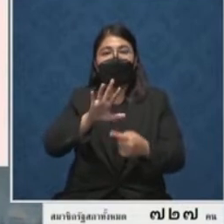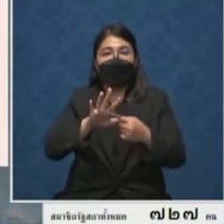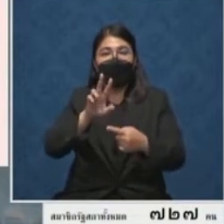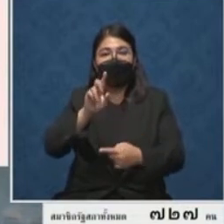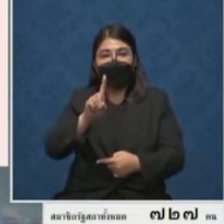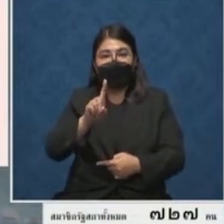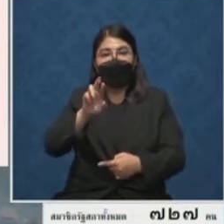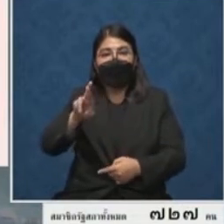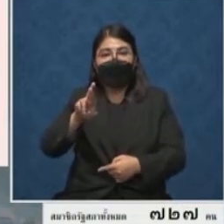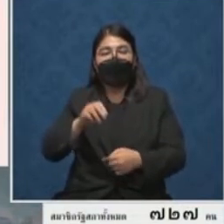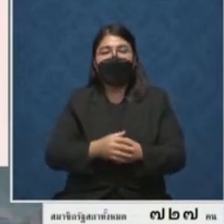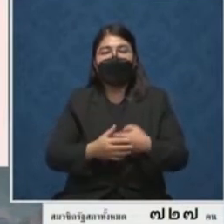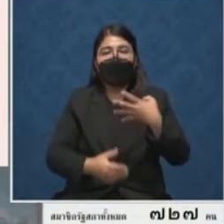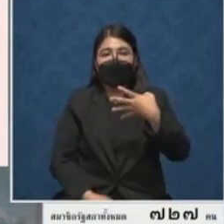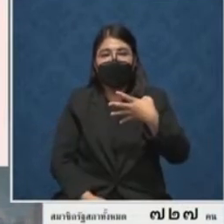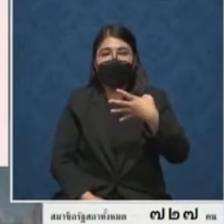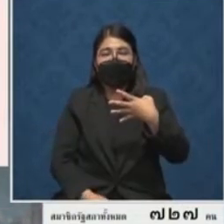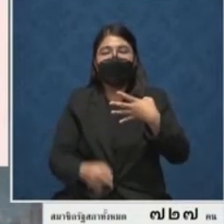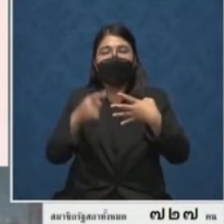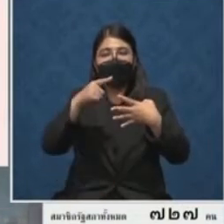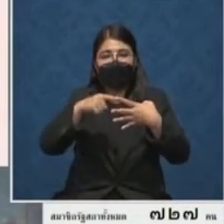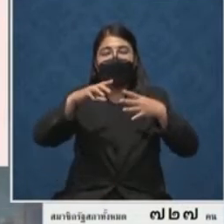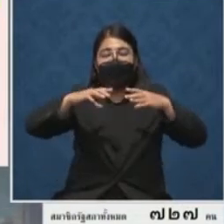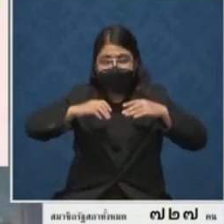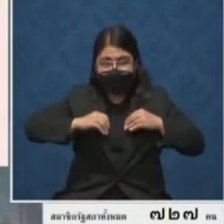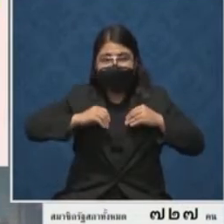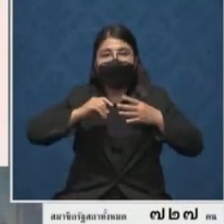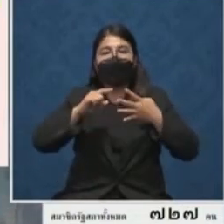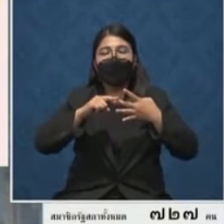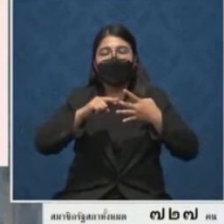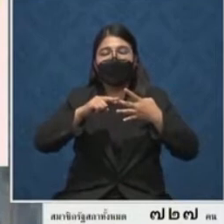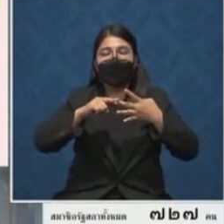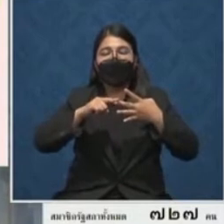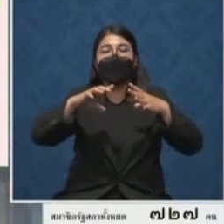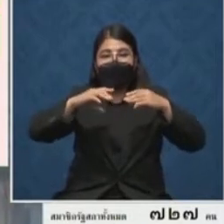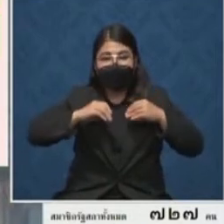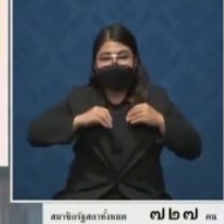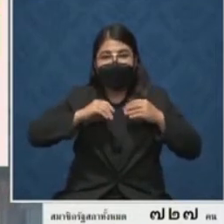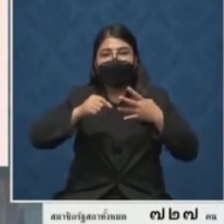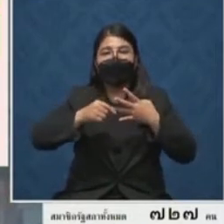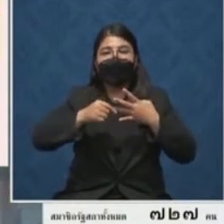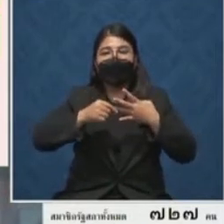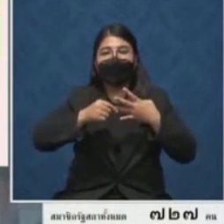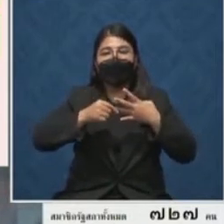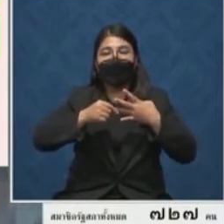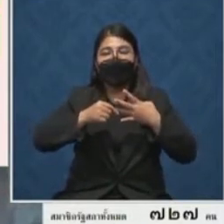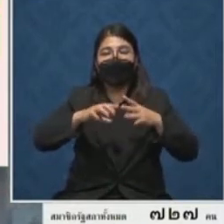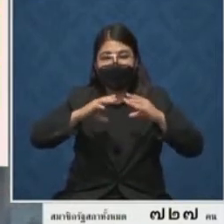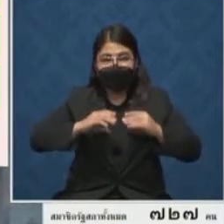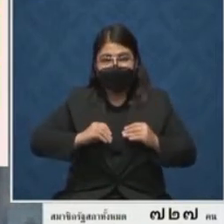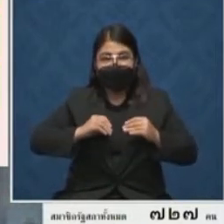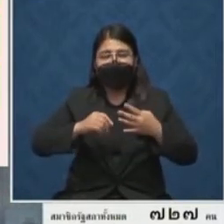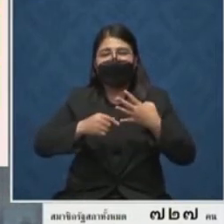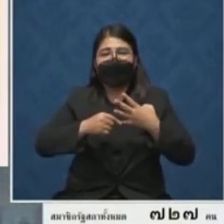1รับหลักการ2รับหลักการ3รับหลักการ4รับหลักการ